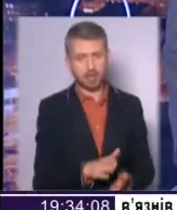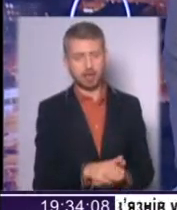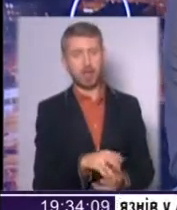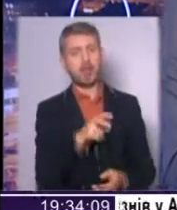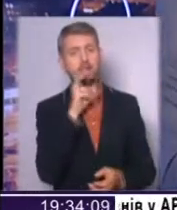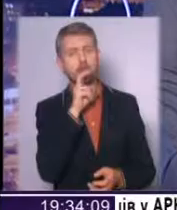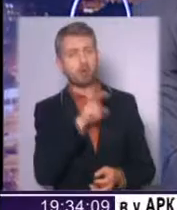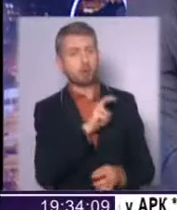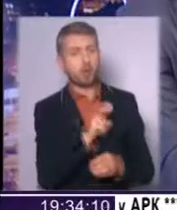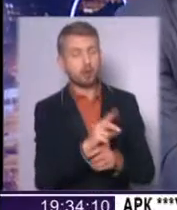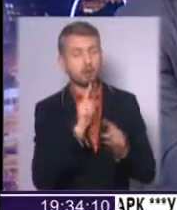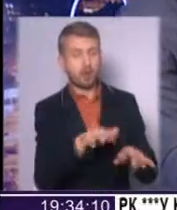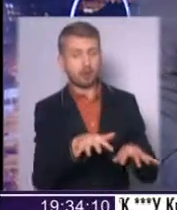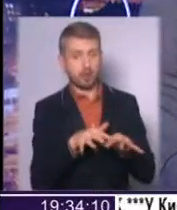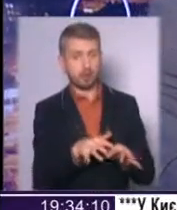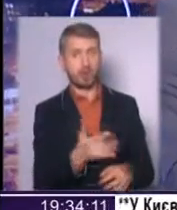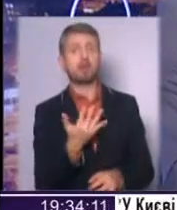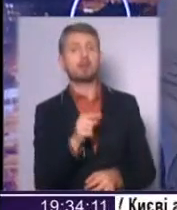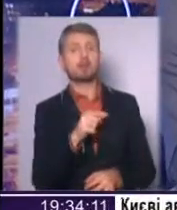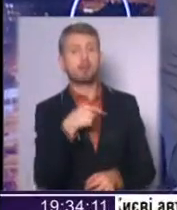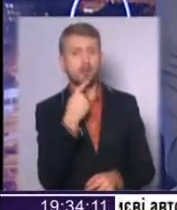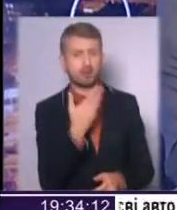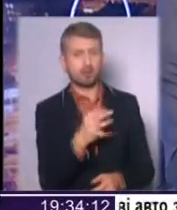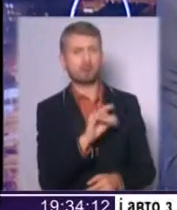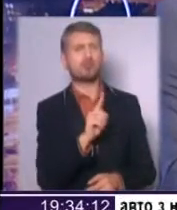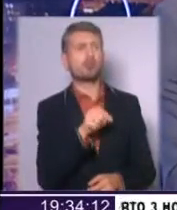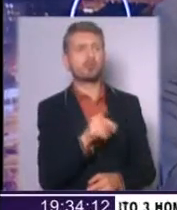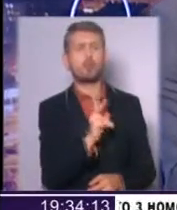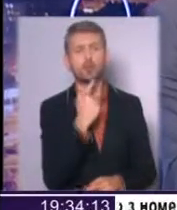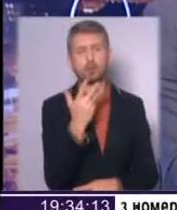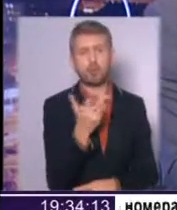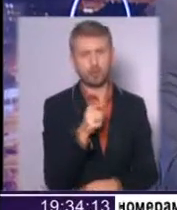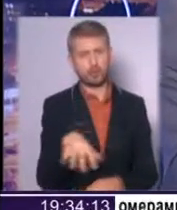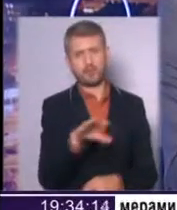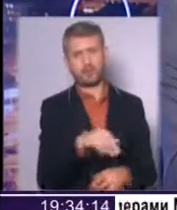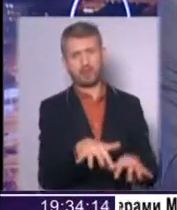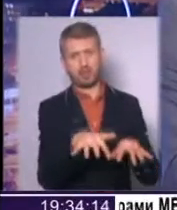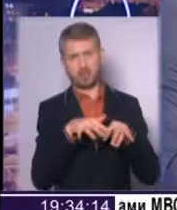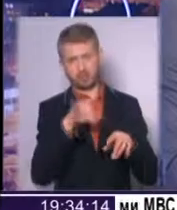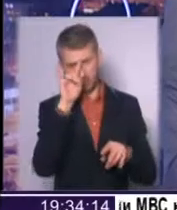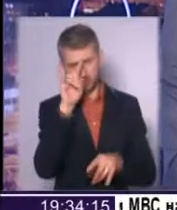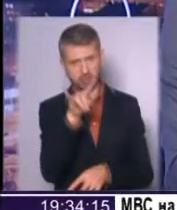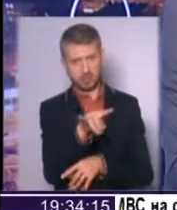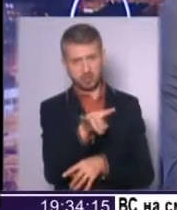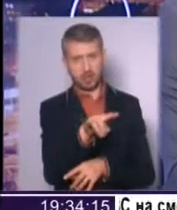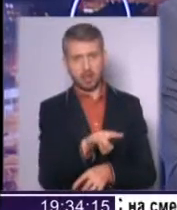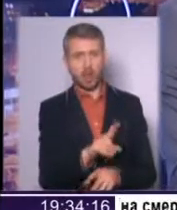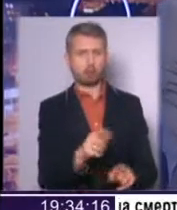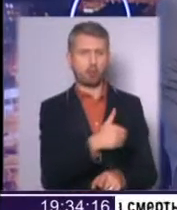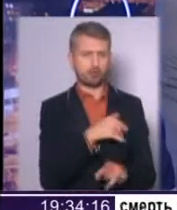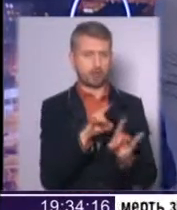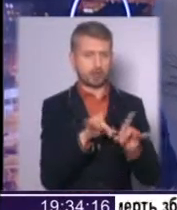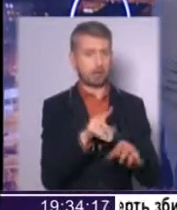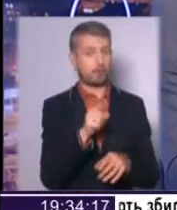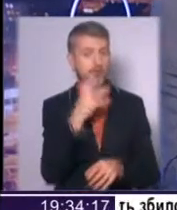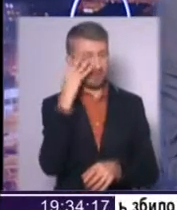хтось іншу кількість. Можливо, було питання в тому, що ви дозволили себе перетворити. І перепрошую, ну ми ні. А я говорю